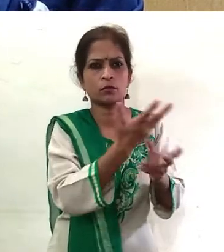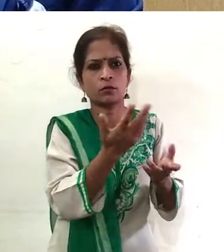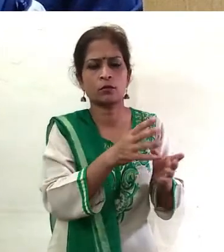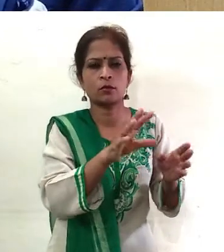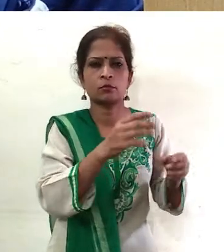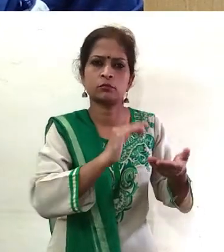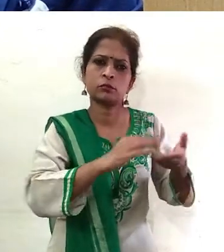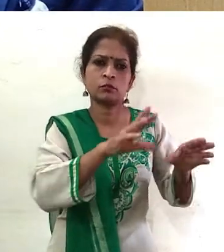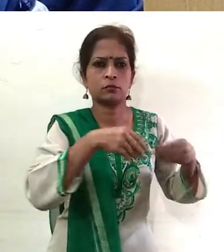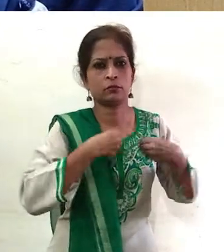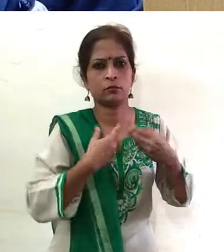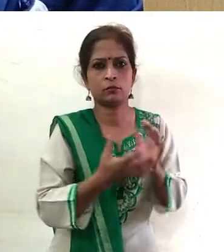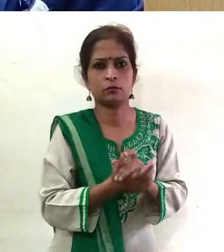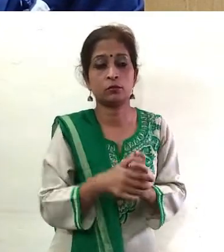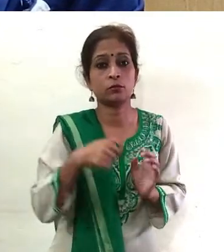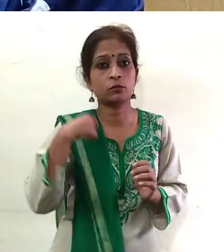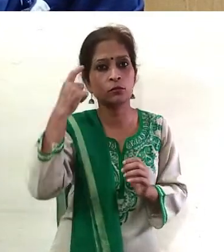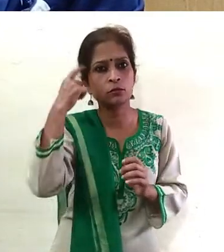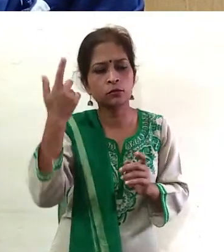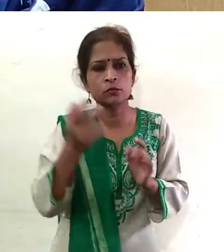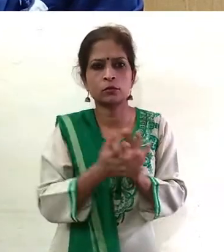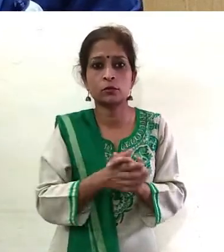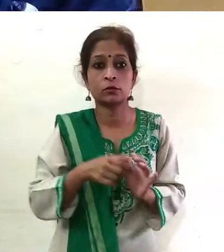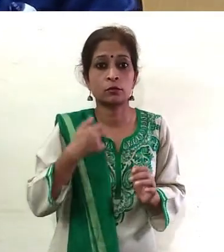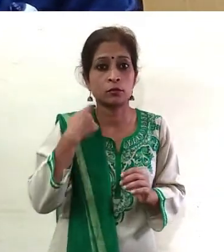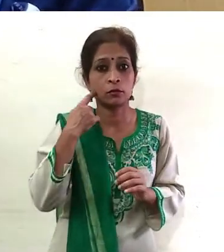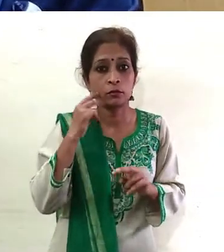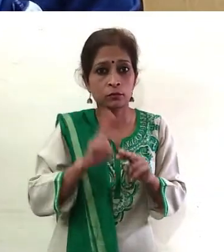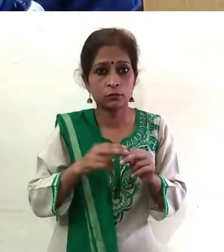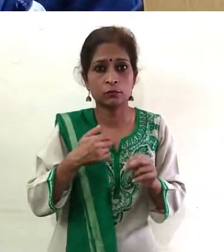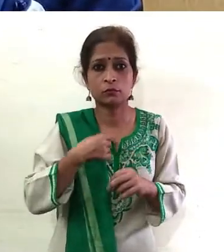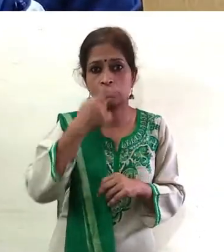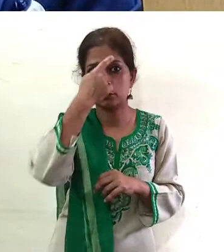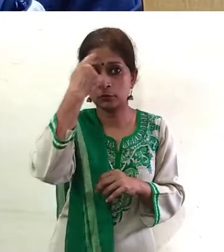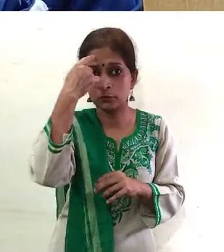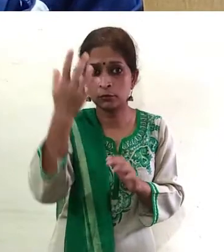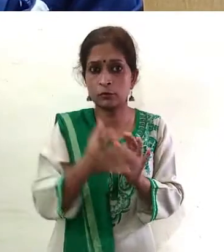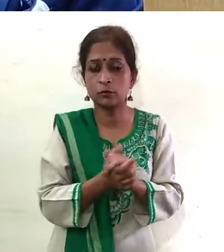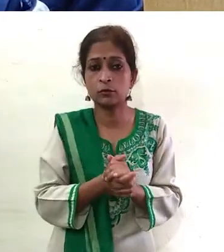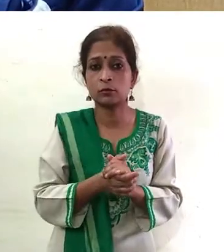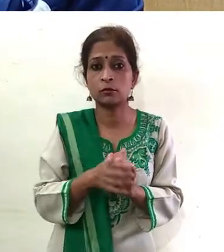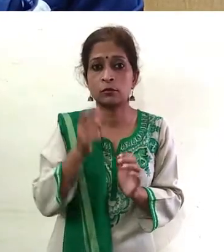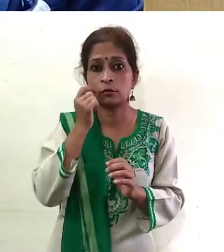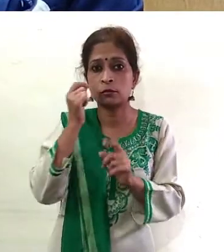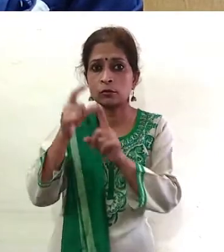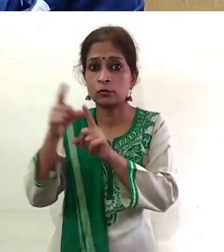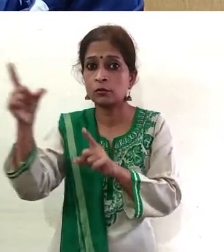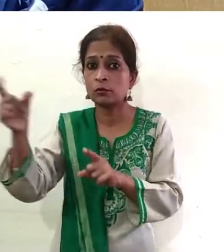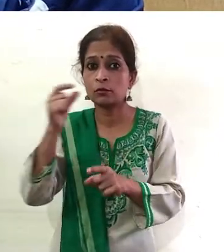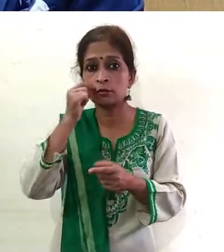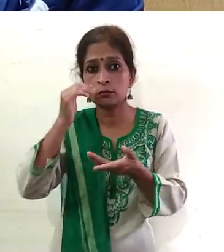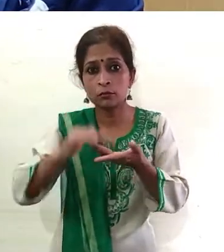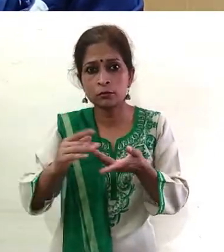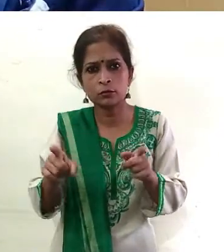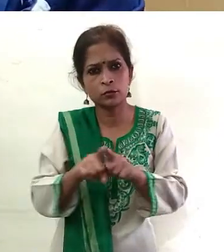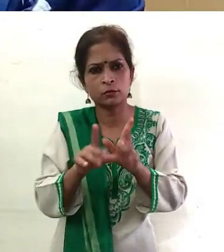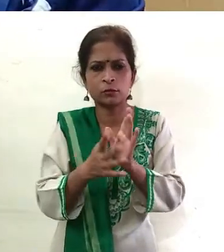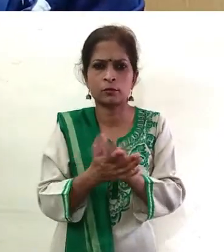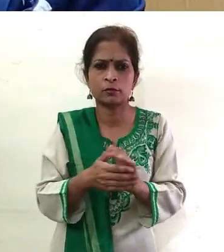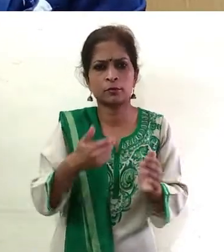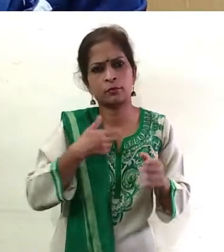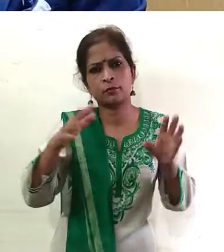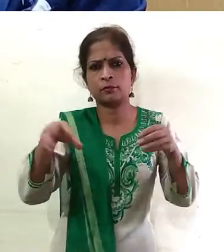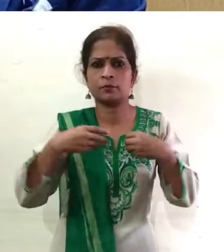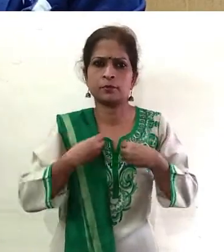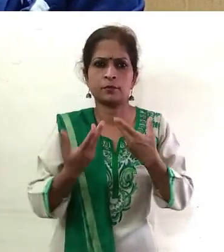अगर मेरे भाग्य में अगर कि मेरे लिए यह धृतराष्ट्र जैसा पति हो मैं तुम्हें